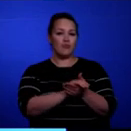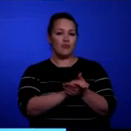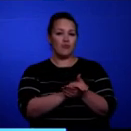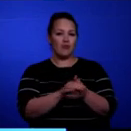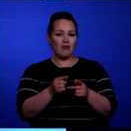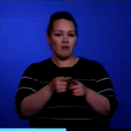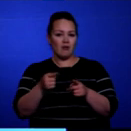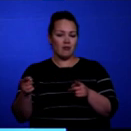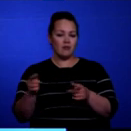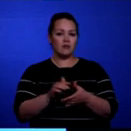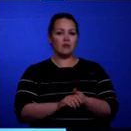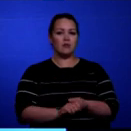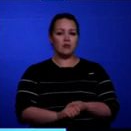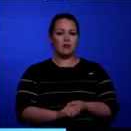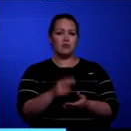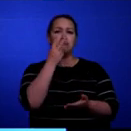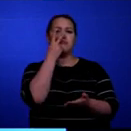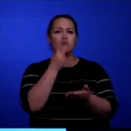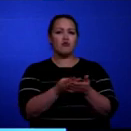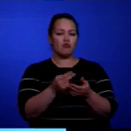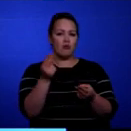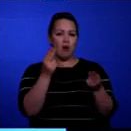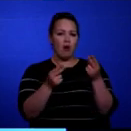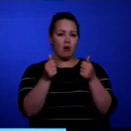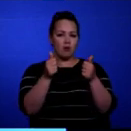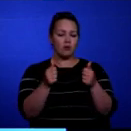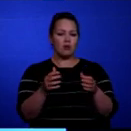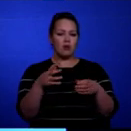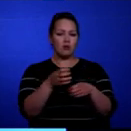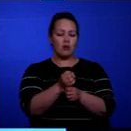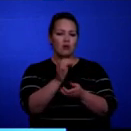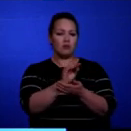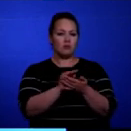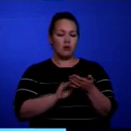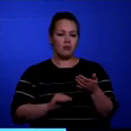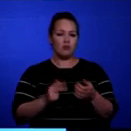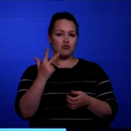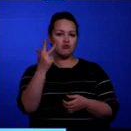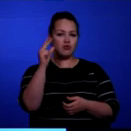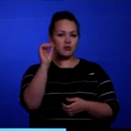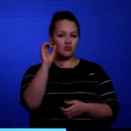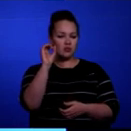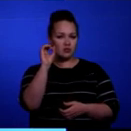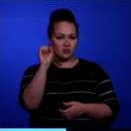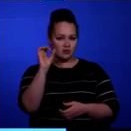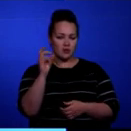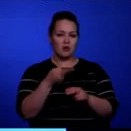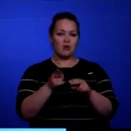выглядит бульдозер давайте посмотрим как вы справились с краткой записью и так три часа это